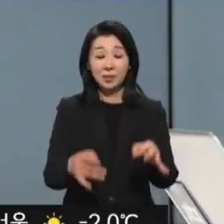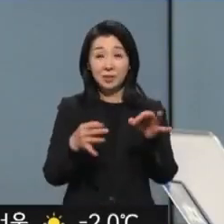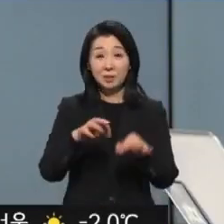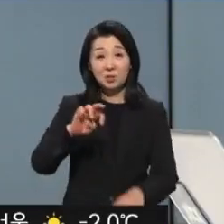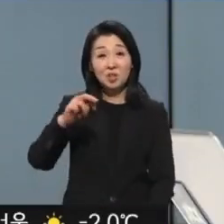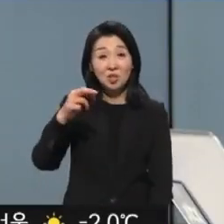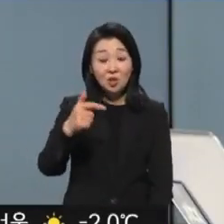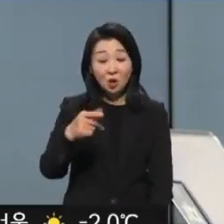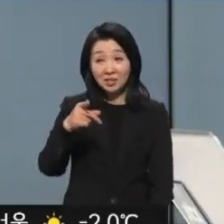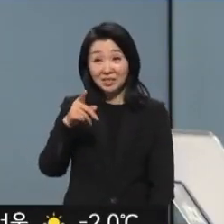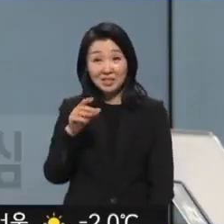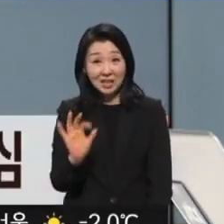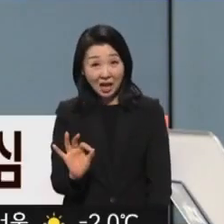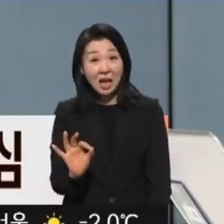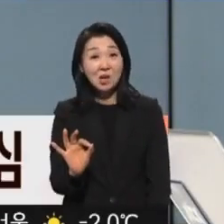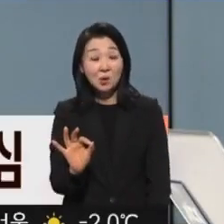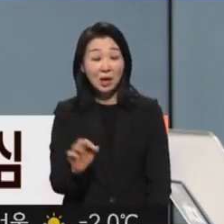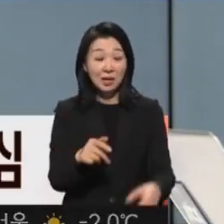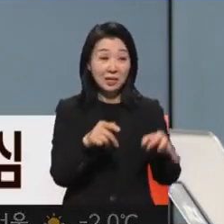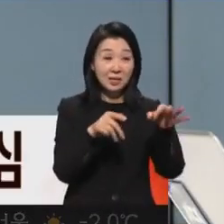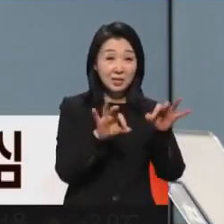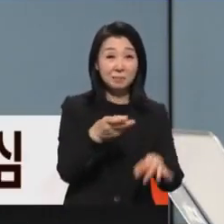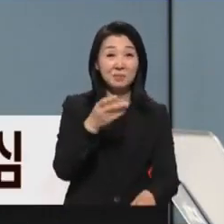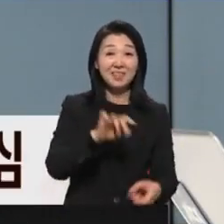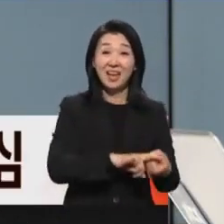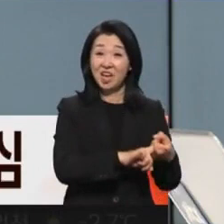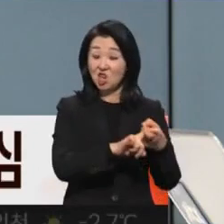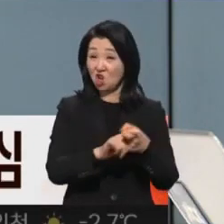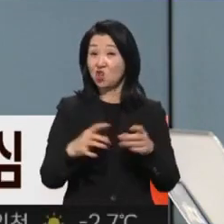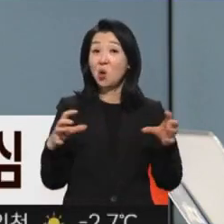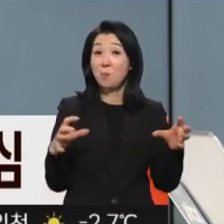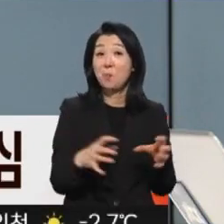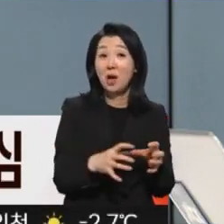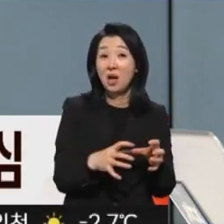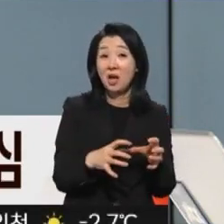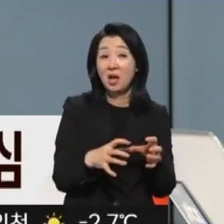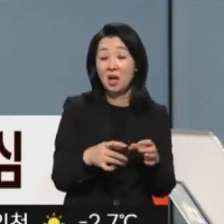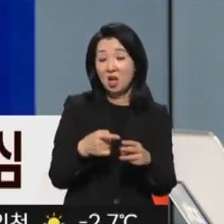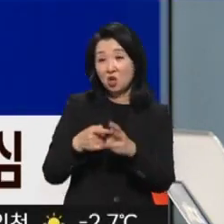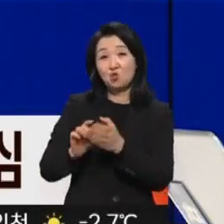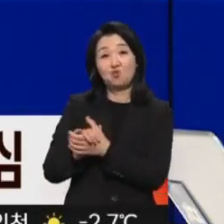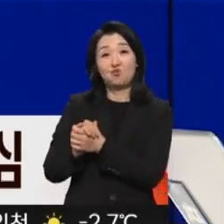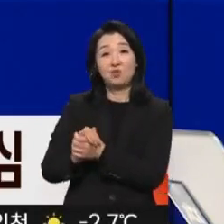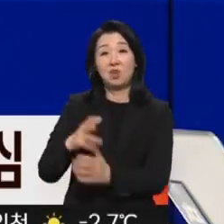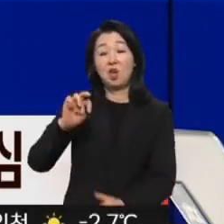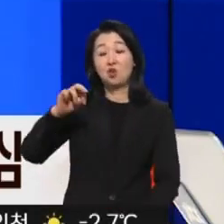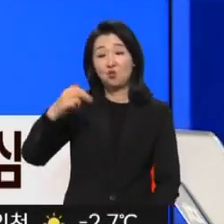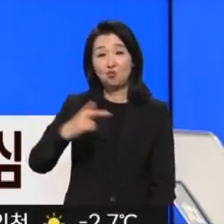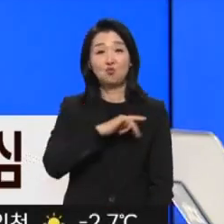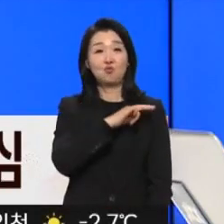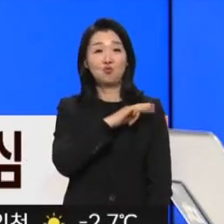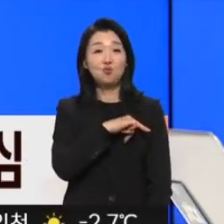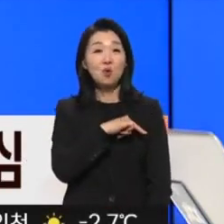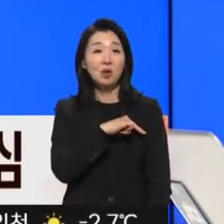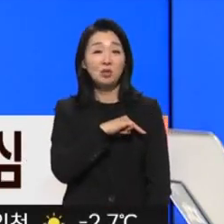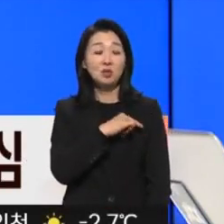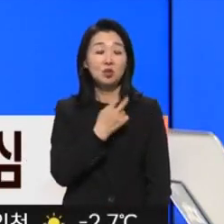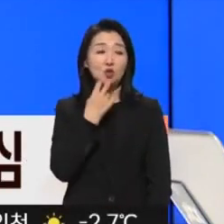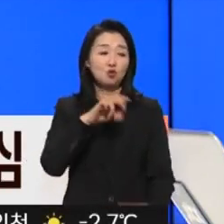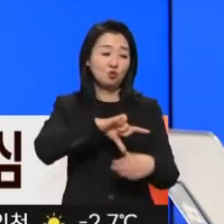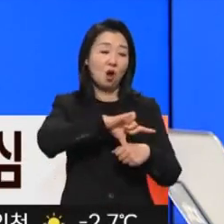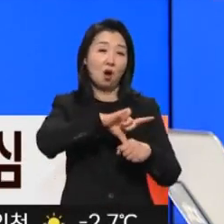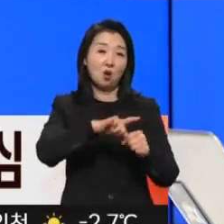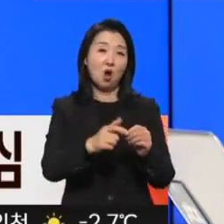김기현 의원과 장재현 의원이 이른바 김장연대를 결성했죠. 친윤계인 윤상현 의원은 다음 총선은 수도권 민심을 잘 아는